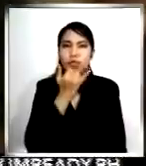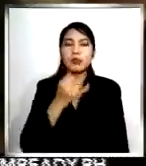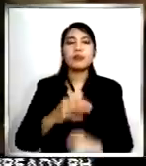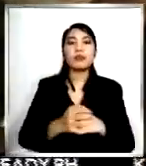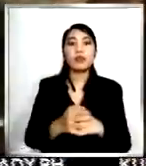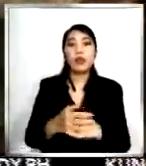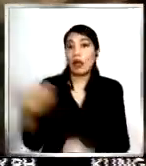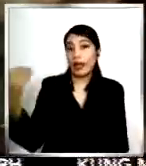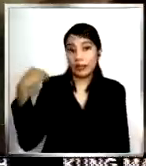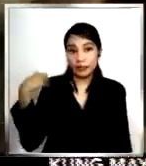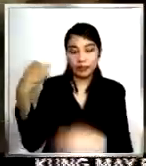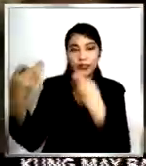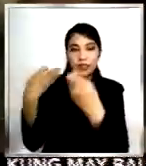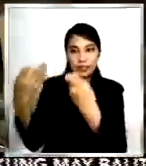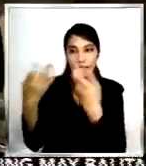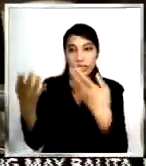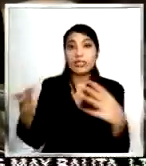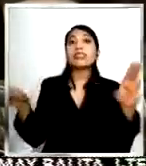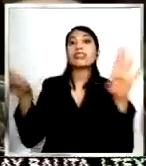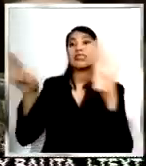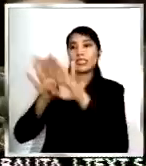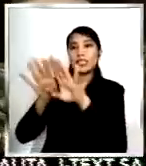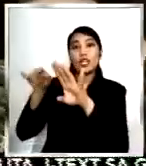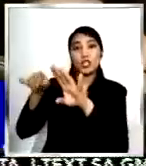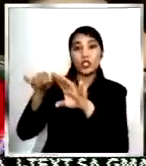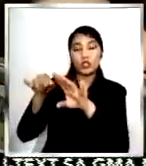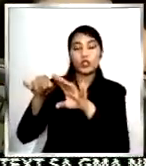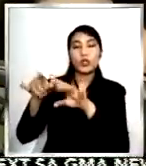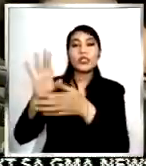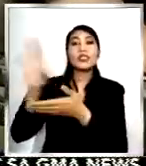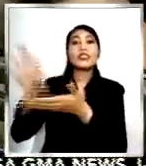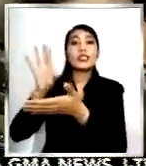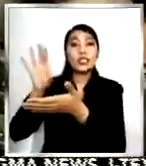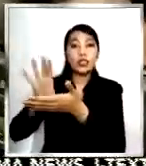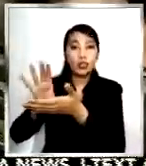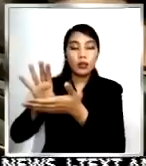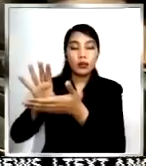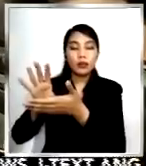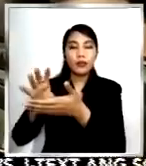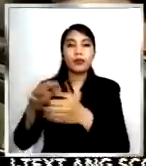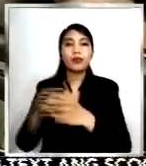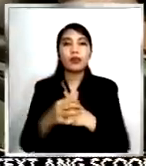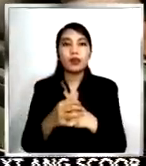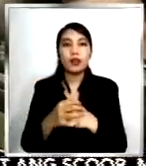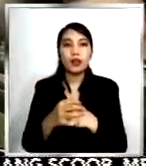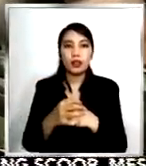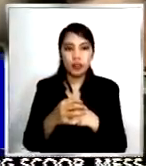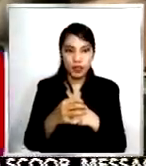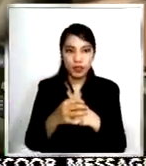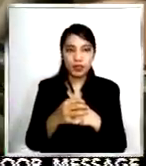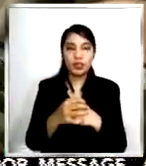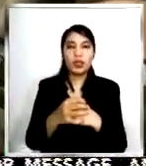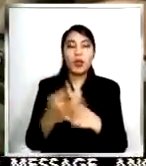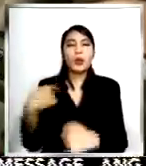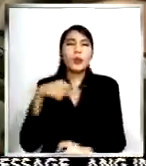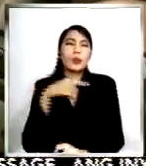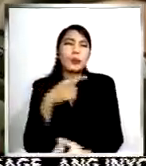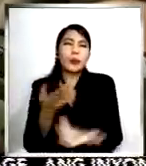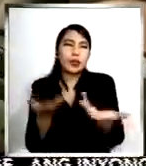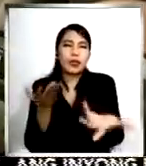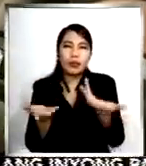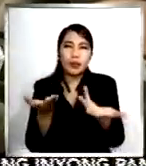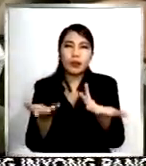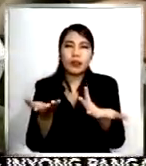ang CP Diagnostic Center. So in the absence of the explanation, for the meantime, we might go to